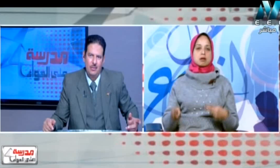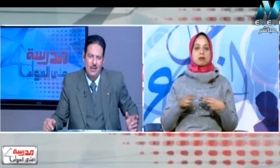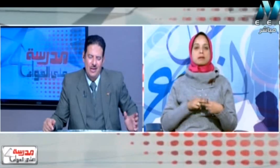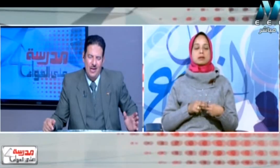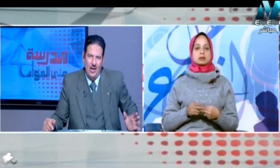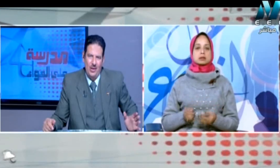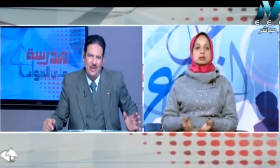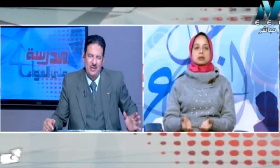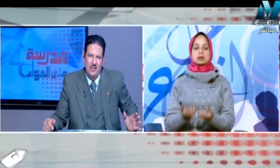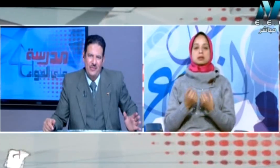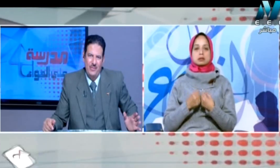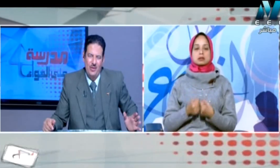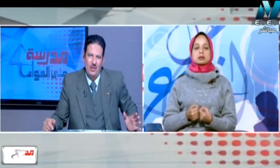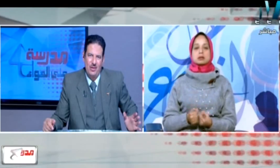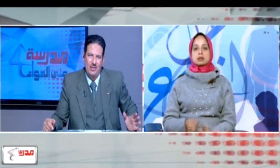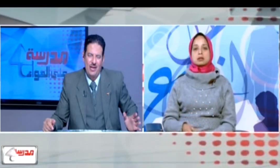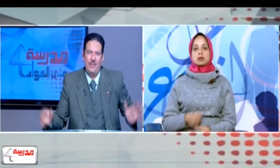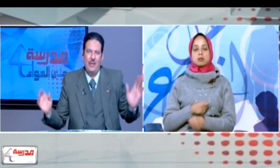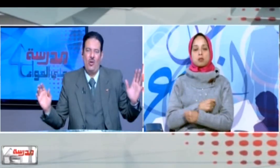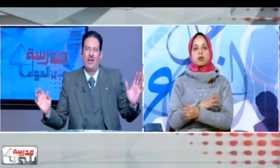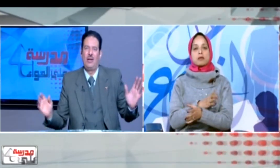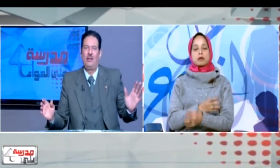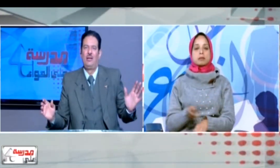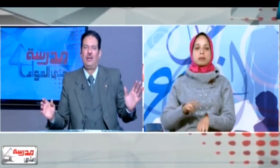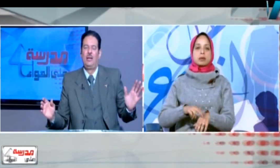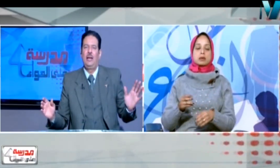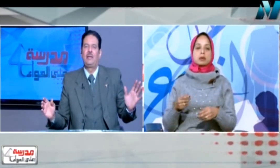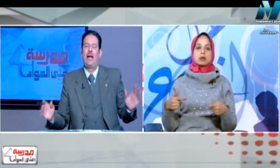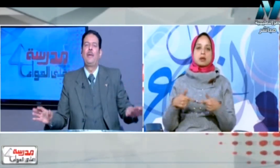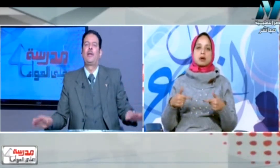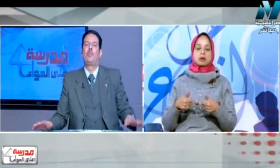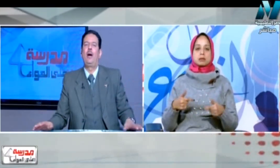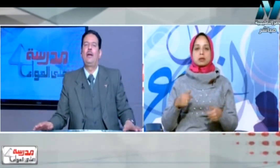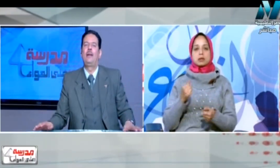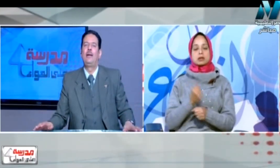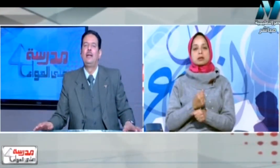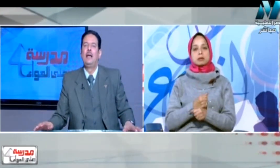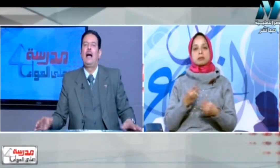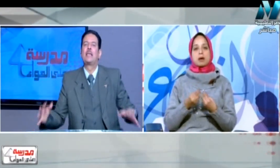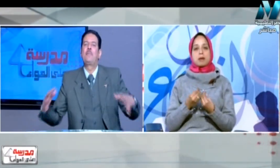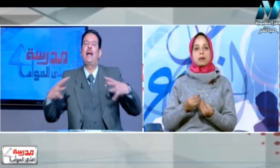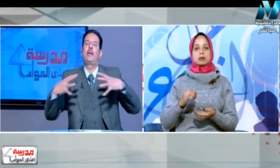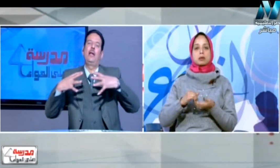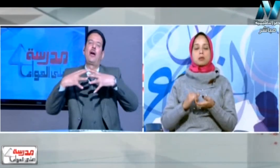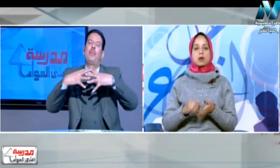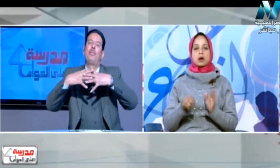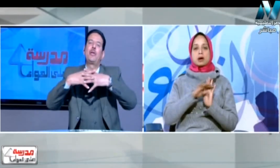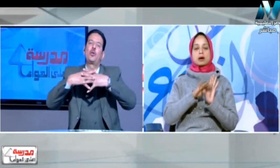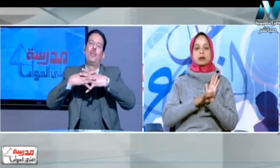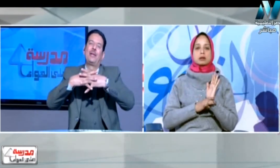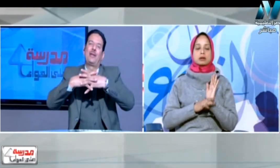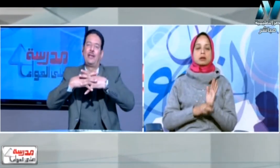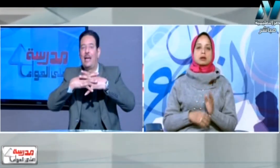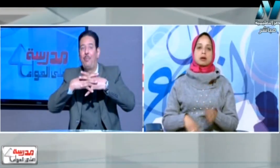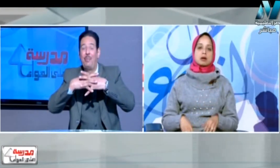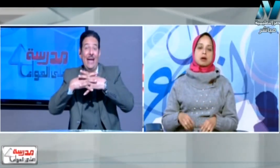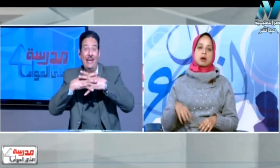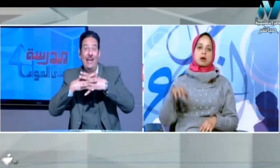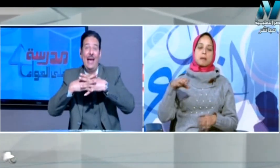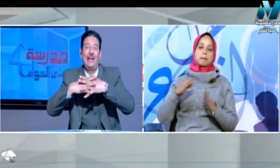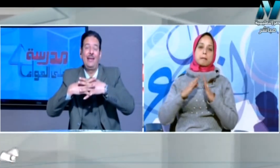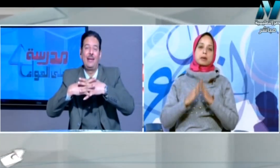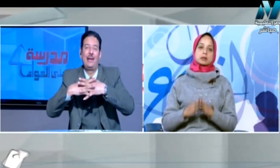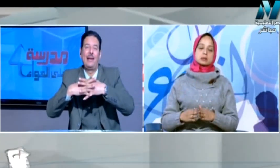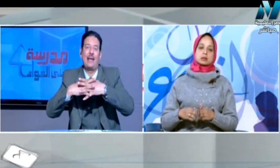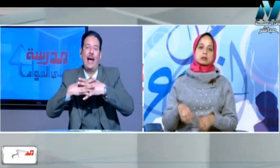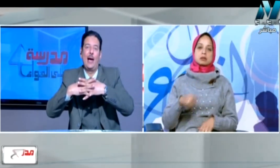لمين؟ او على قد تصريفنا بقى وخلاص هنعمل المعاهده. اتعملت المعاهده، اصبحت العلاقه بين مصر وبريطانيا من